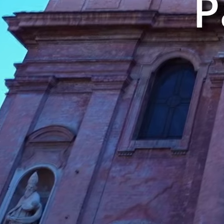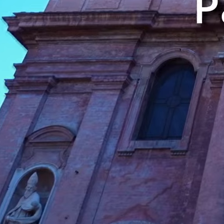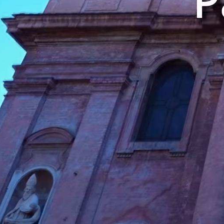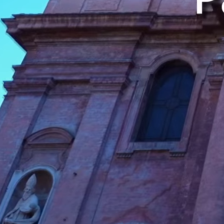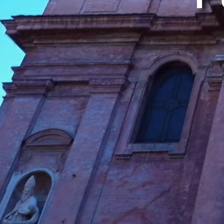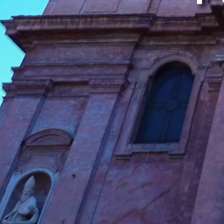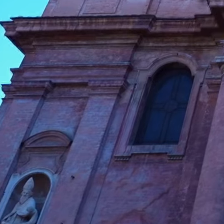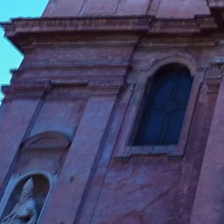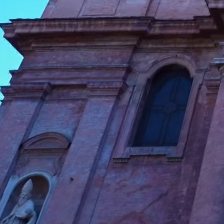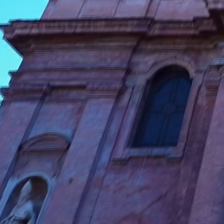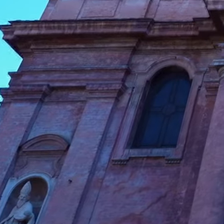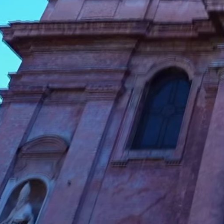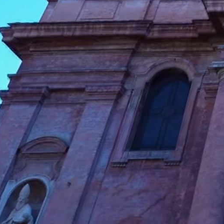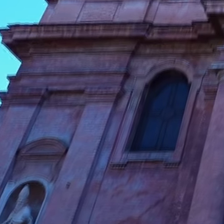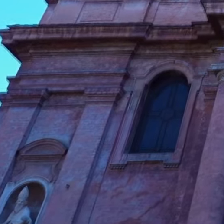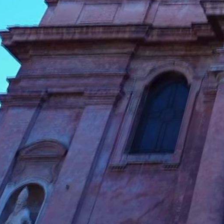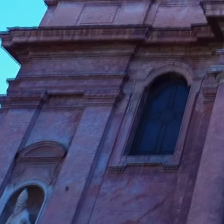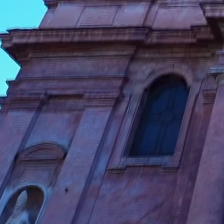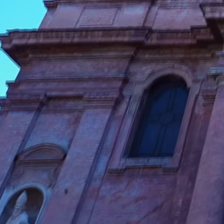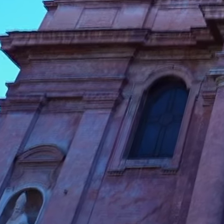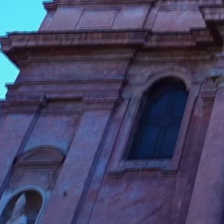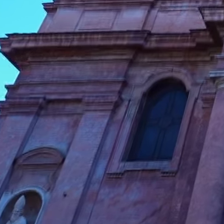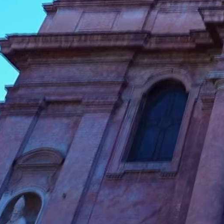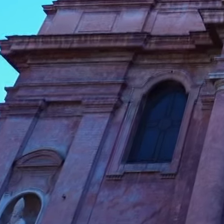Morti parola del